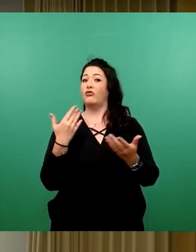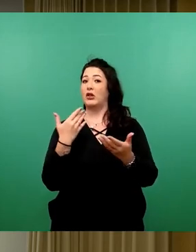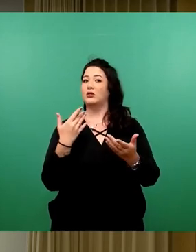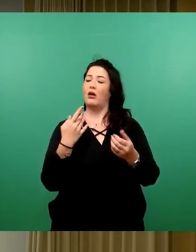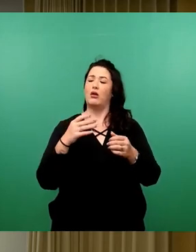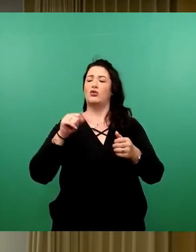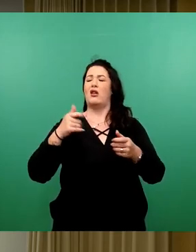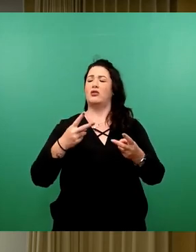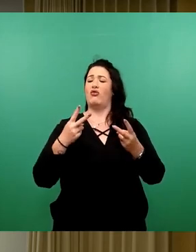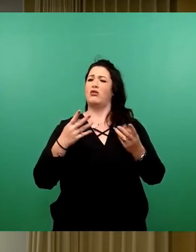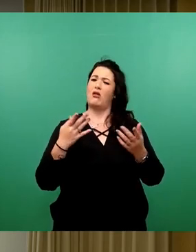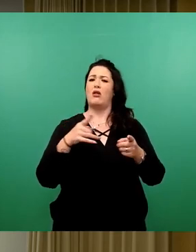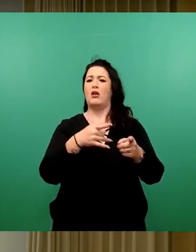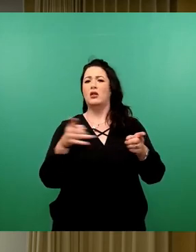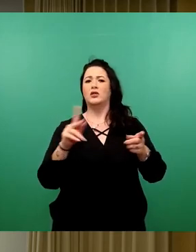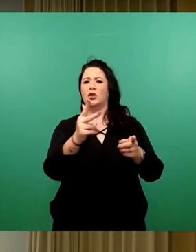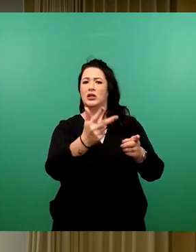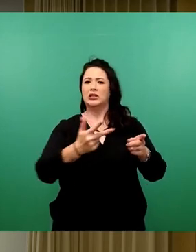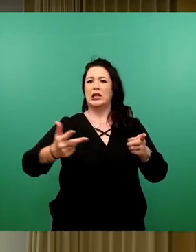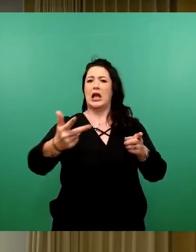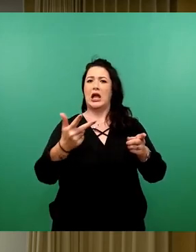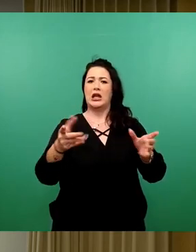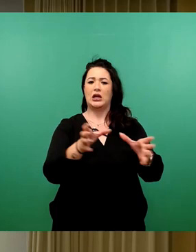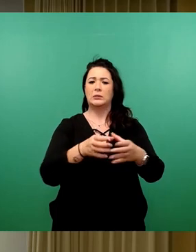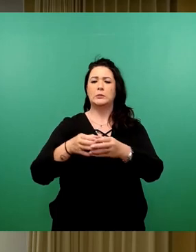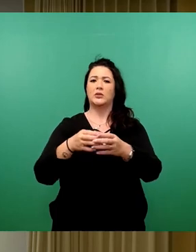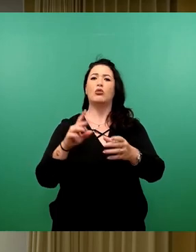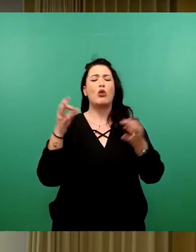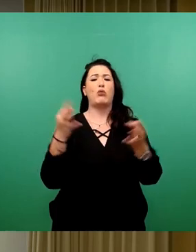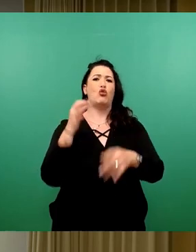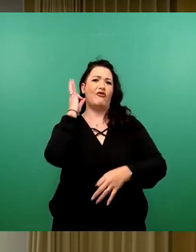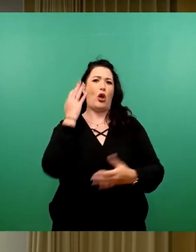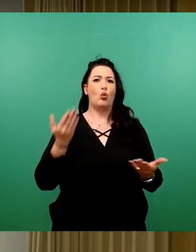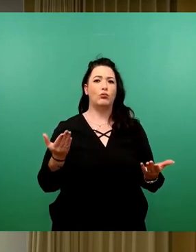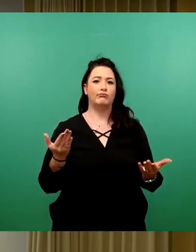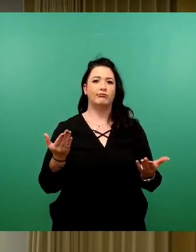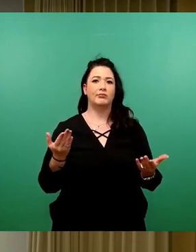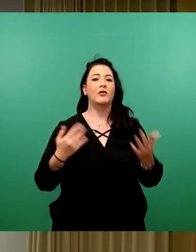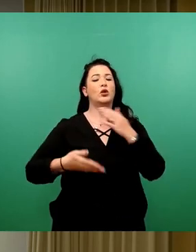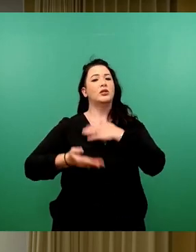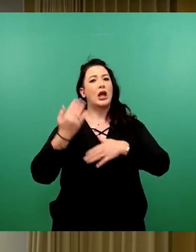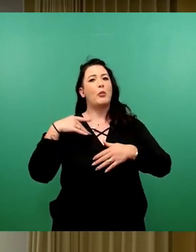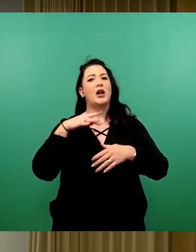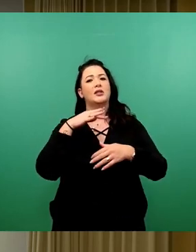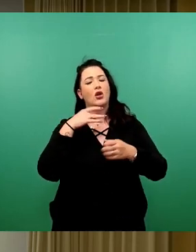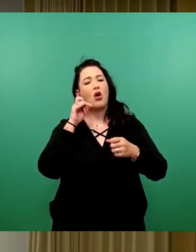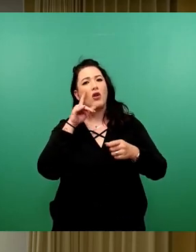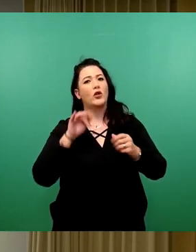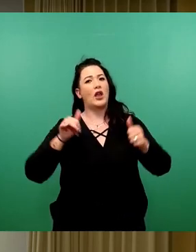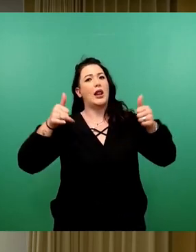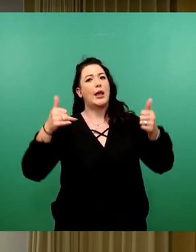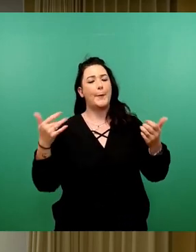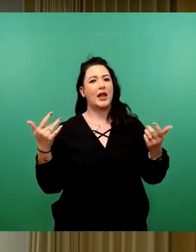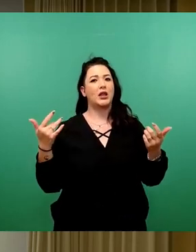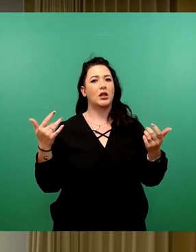diesem Dreiergremium. Wir haben den Oberbürgermeister erlebt in diversen Runden. Frau Fiosiene wird es ja